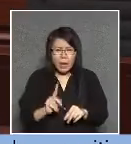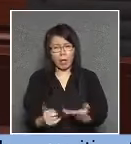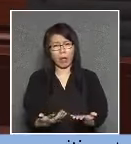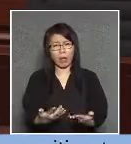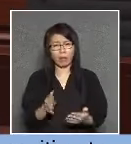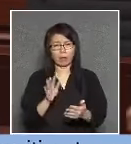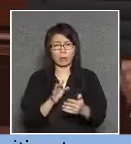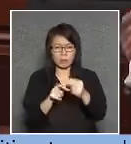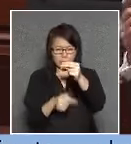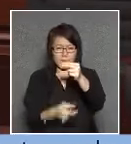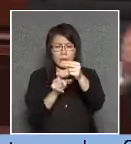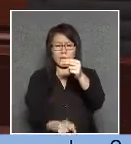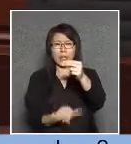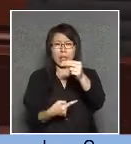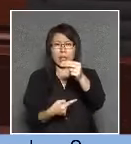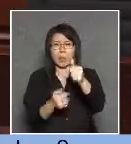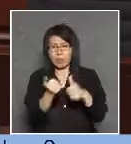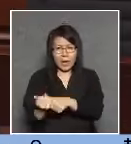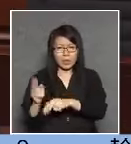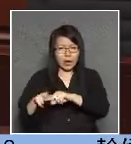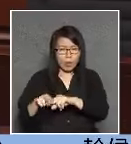年為一個喪禮，